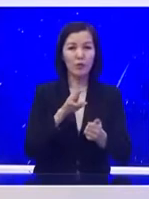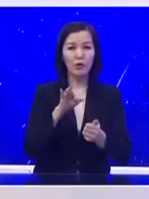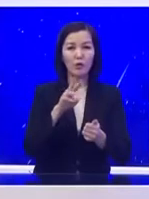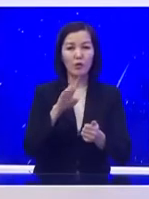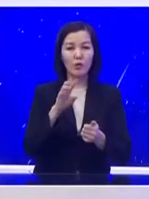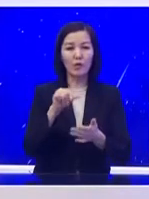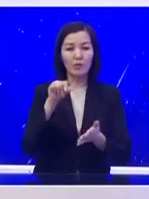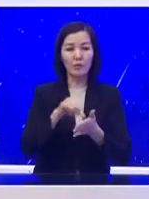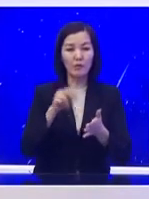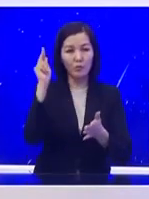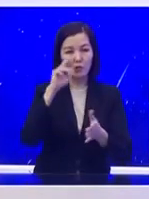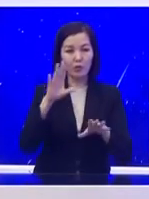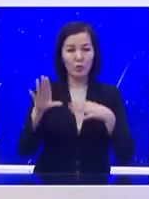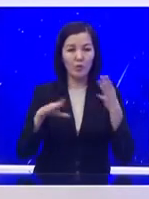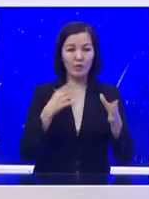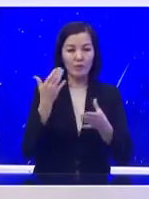қатысып, жаттығу барысымен танысты.